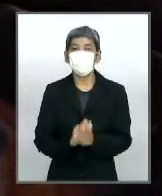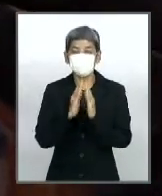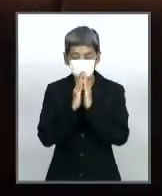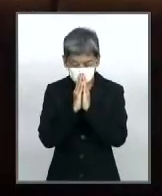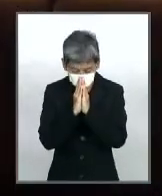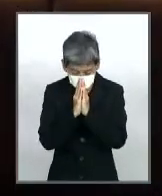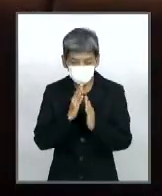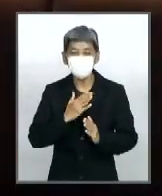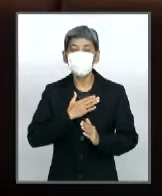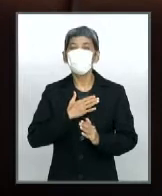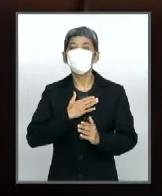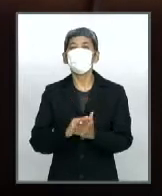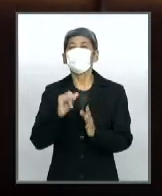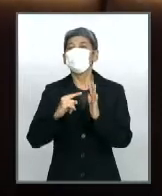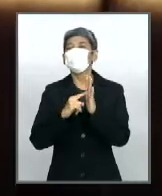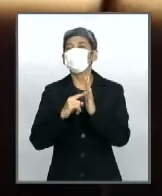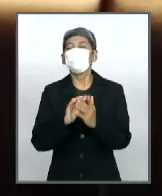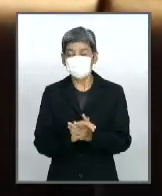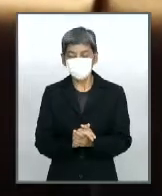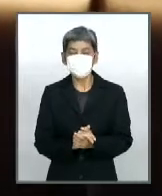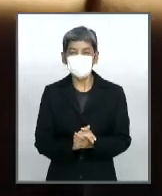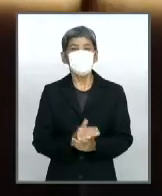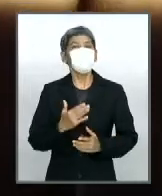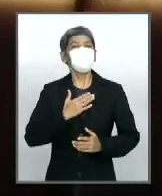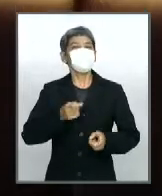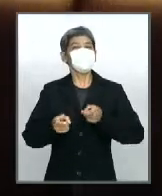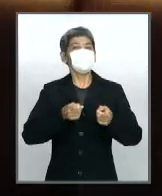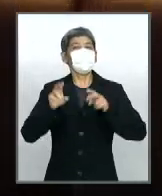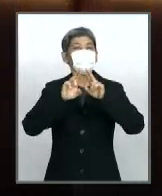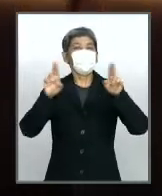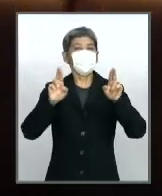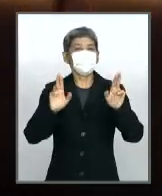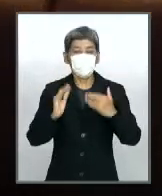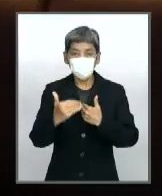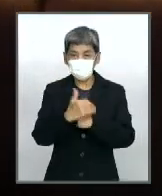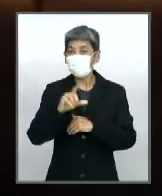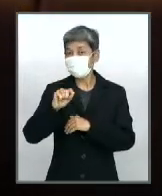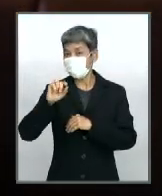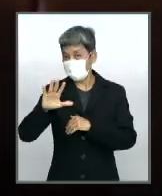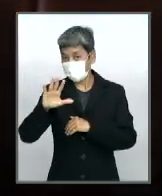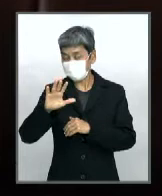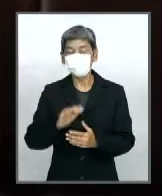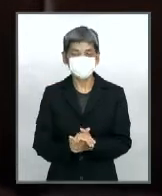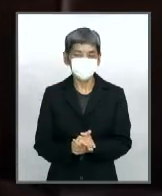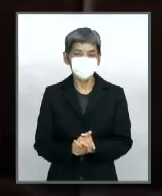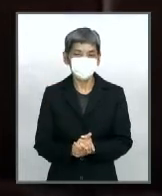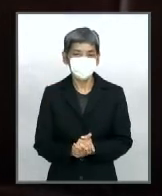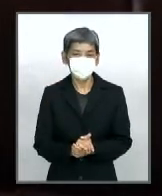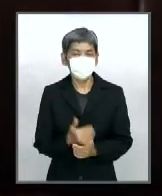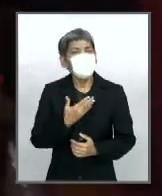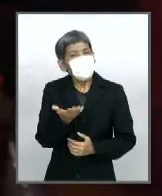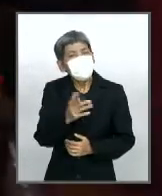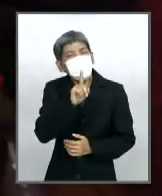ได้ก็สวัสดีครับผมยูนะครับกิติภพผู้หาทัศนะดีกุลก็เป็นผู้จัดการร้านห้องอาหาร25 degree Bangkok นะ